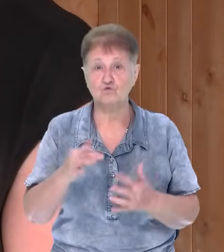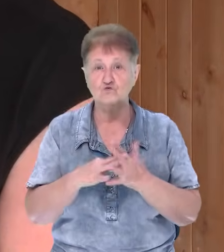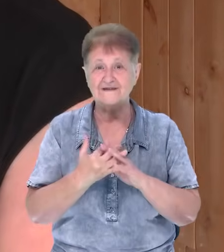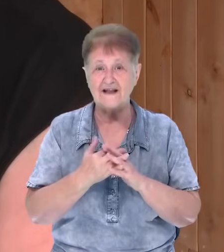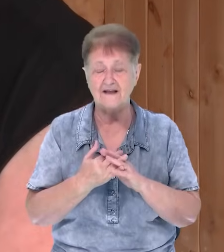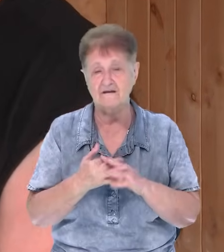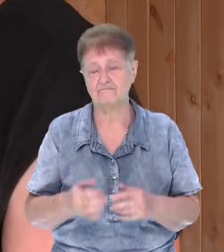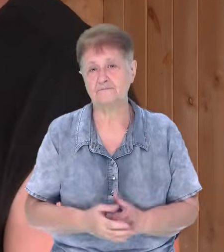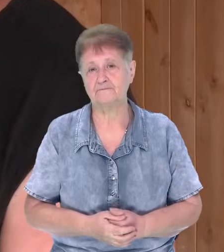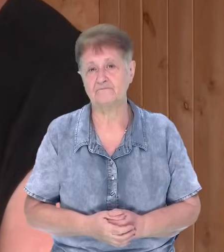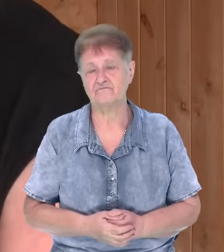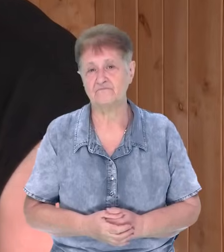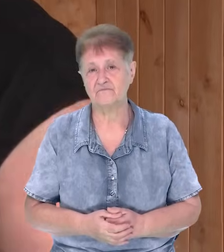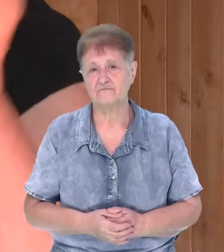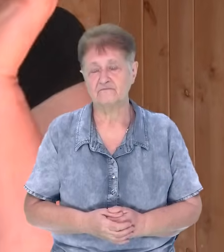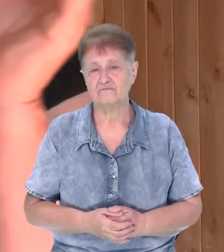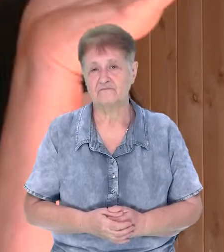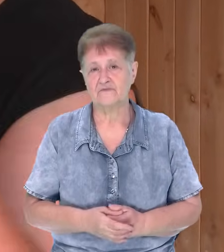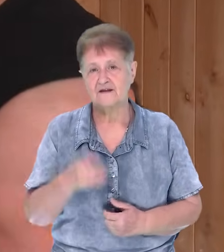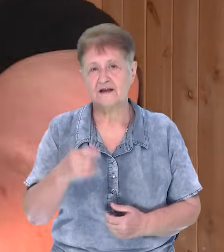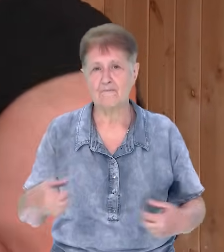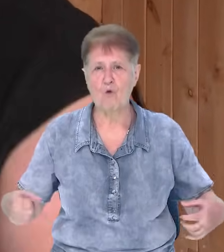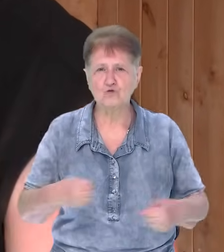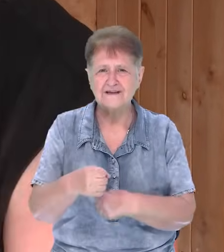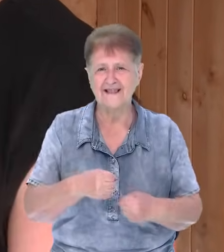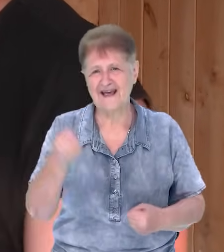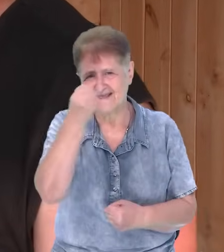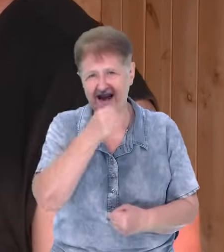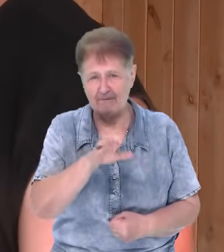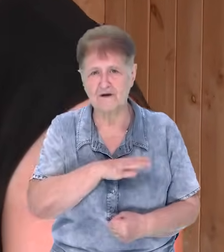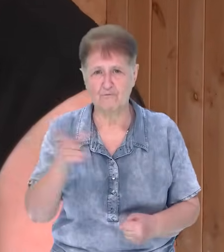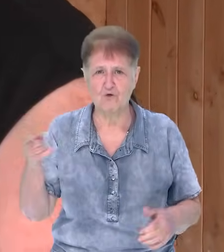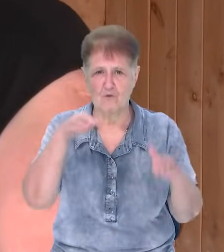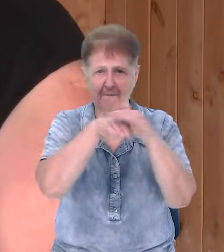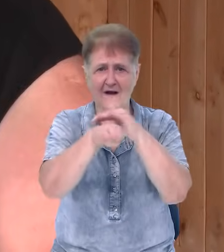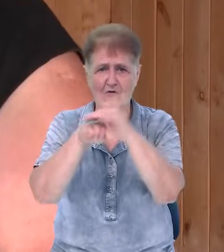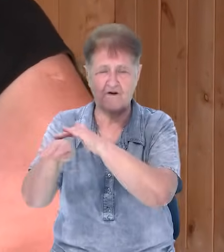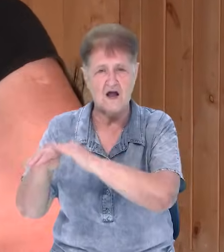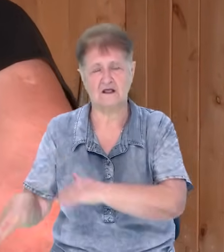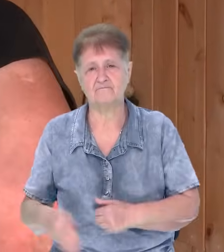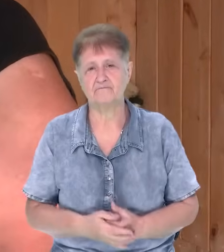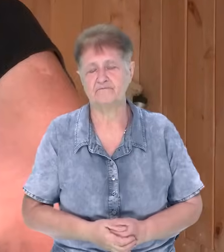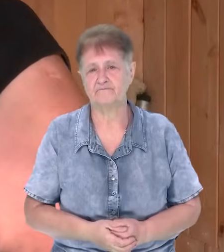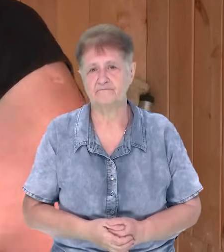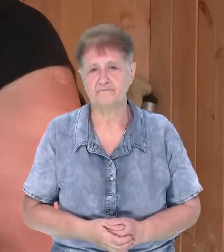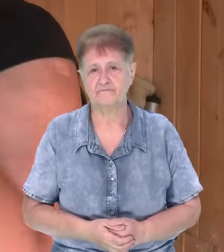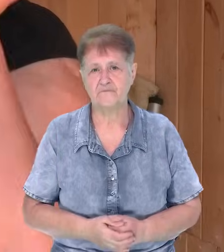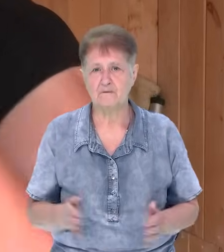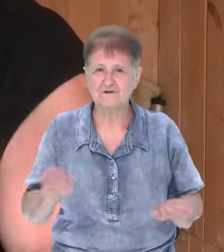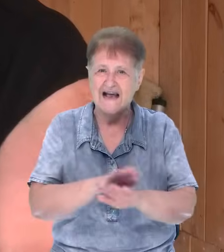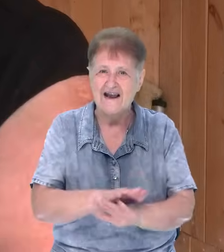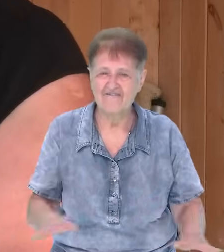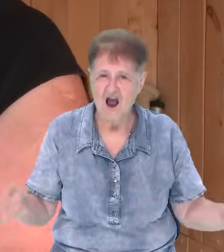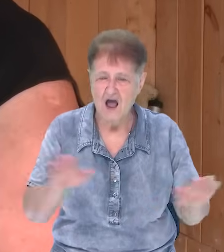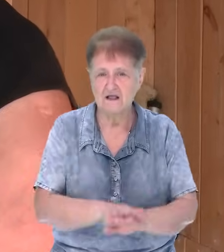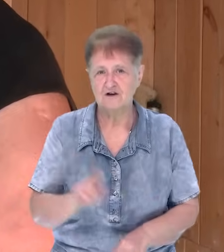селі, як на хатах. Тряпки там, вузли там, що попало. Ну, от ми туди і усе поховали,